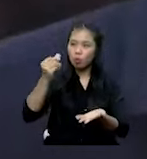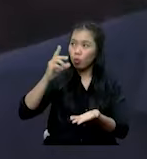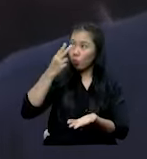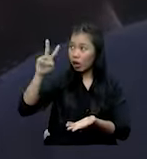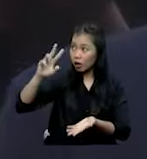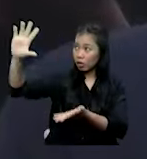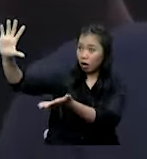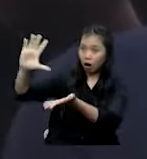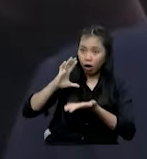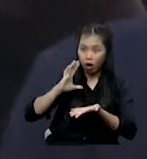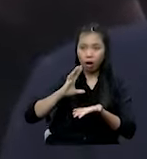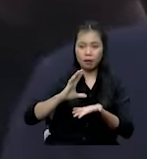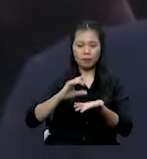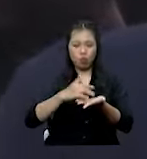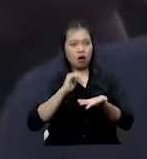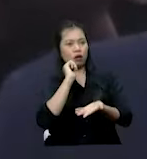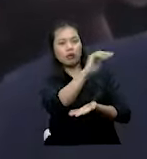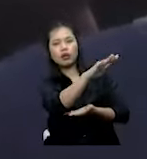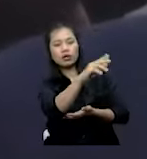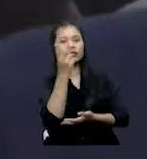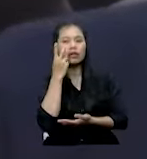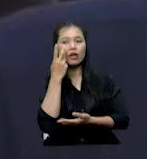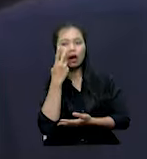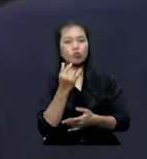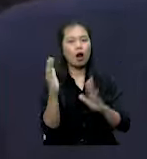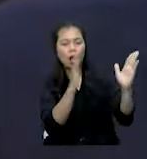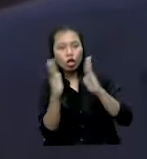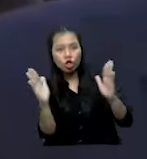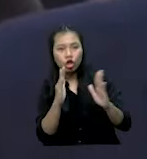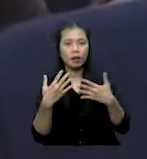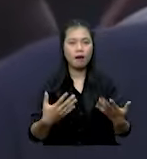koordinasi pemerintah dengan fiskal bagaimana untuk